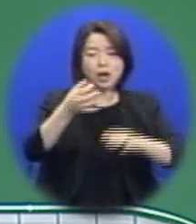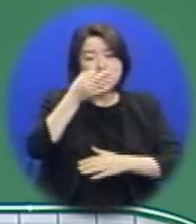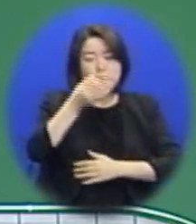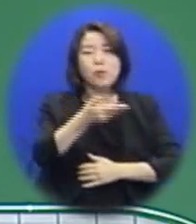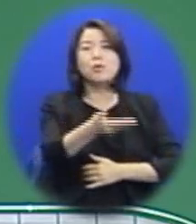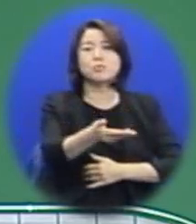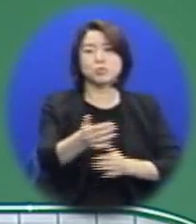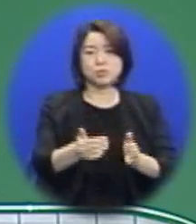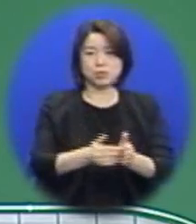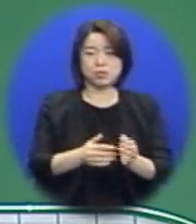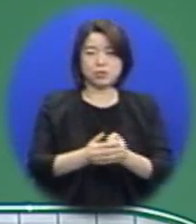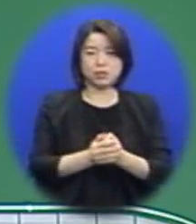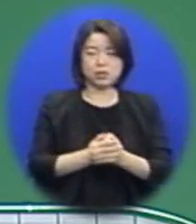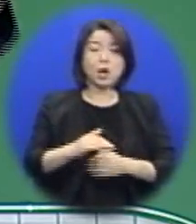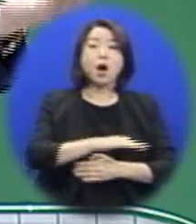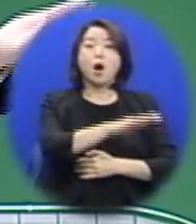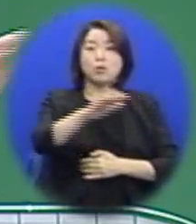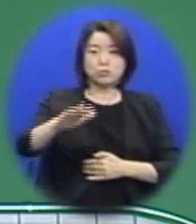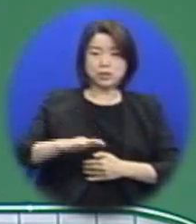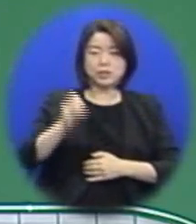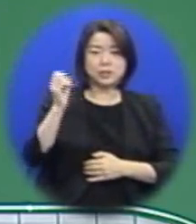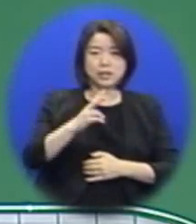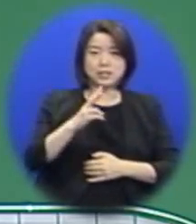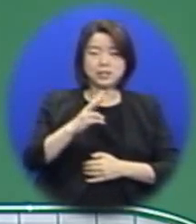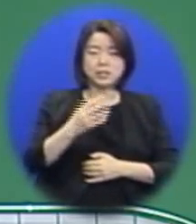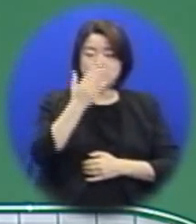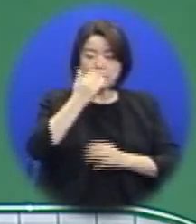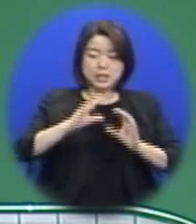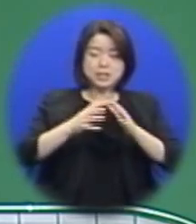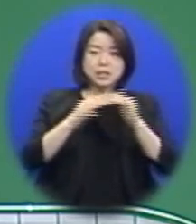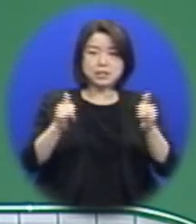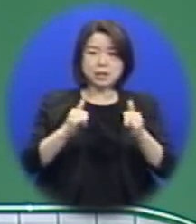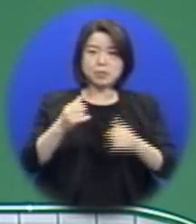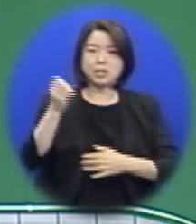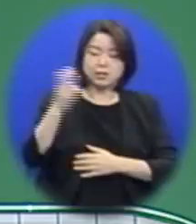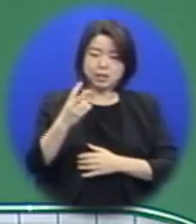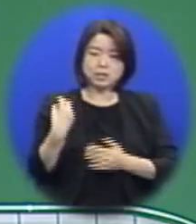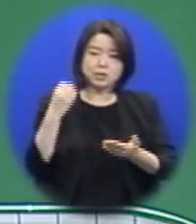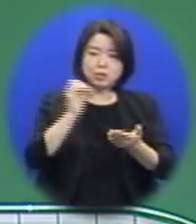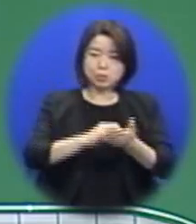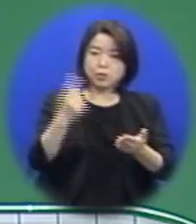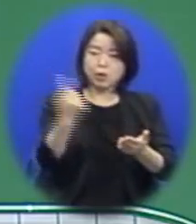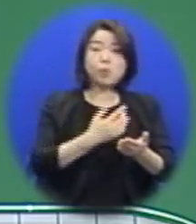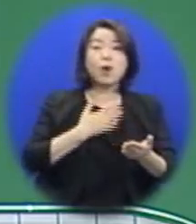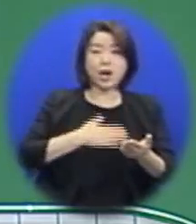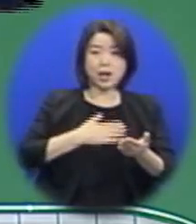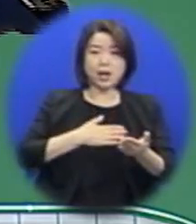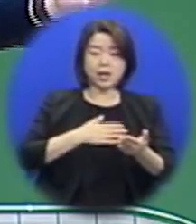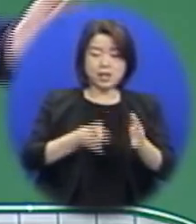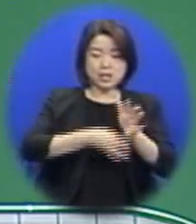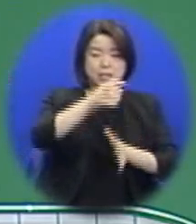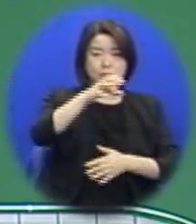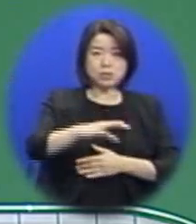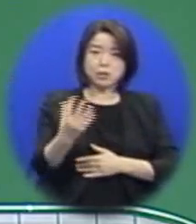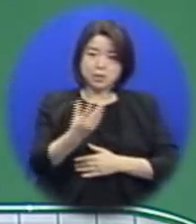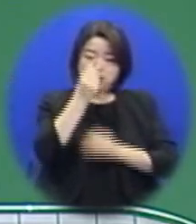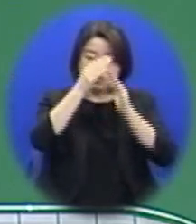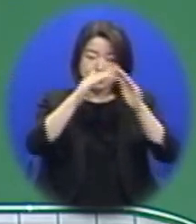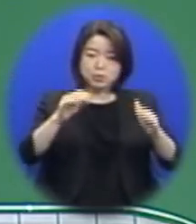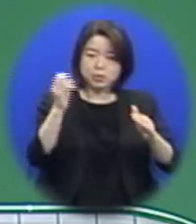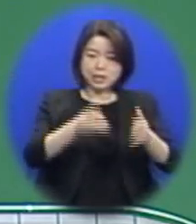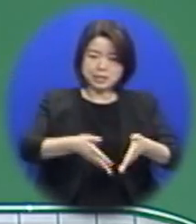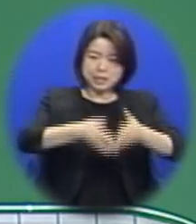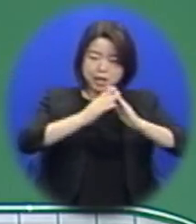우리는 이미 이스라엘 백성이 다 다시 예루살렘으로 돌아온 것을 압니다. 예루살렘 성전도 다시 지어진 것도